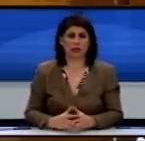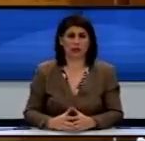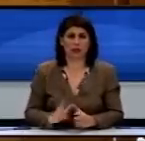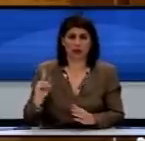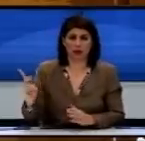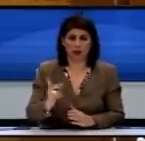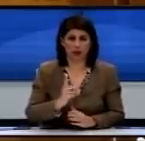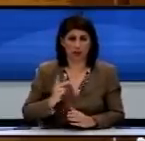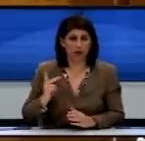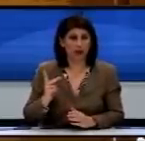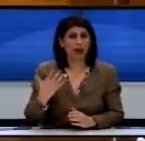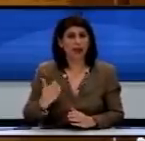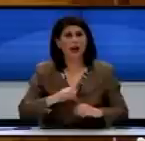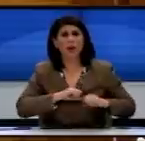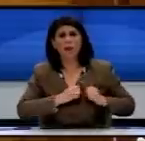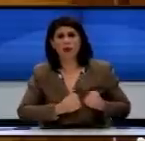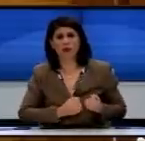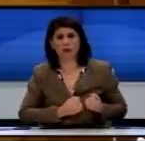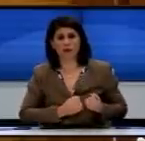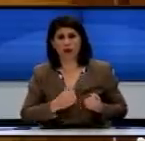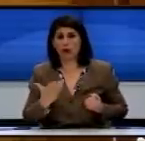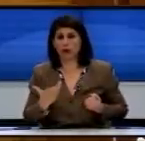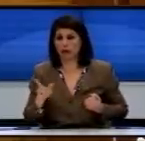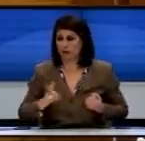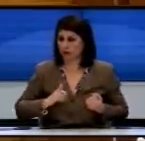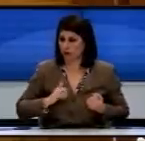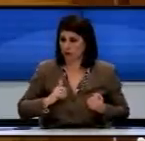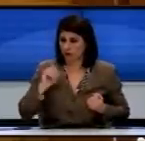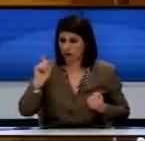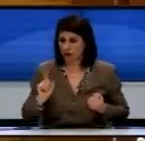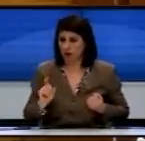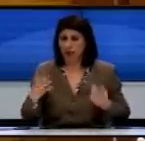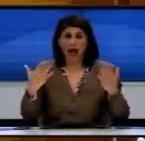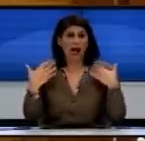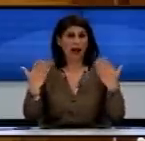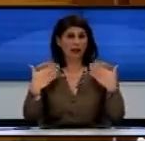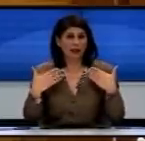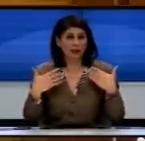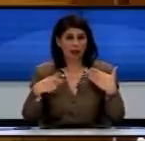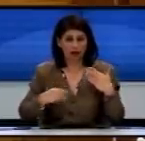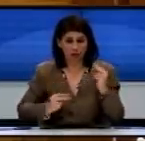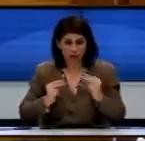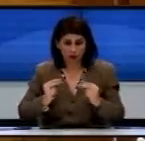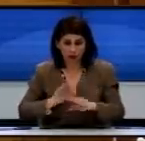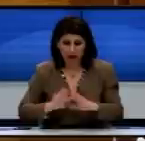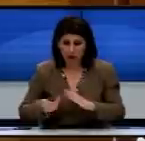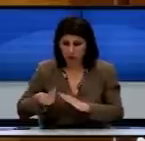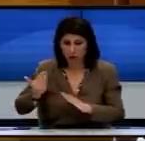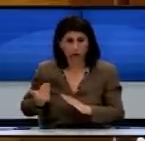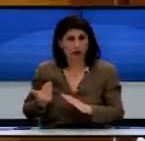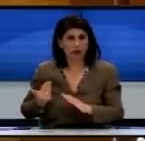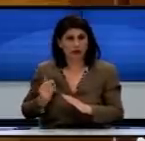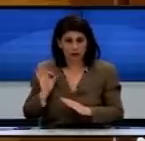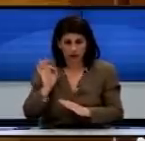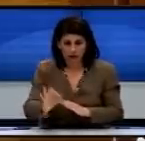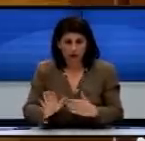Η κοινωνία είναι απογοητευμένη από το γεγονός ότι περίμενε ενδεχομένως την άνοιξη, η περιπέτεια αυτή να τελειώσει πολύ νωρίτερα